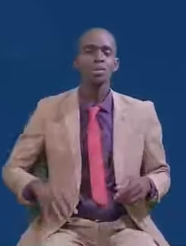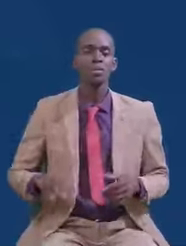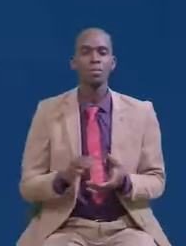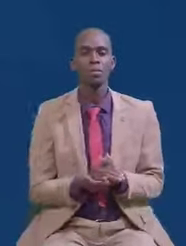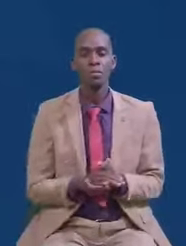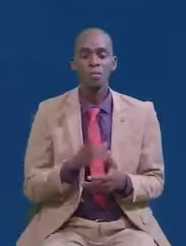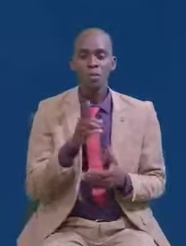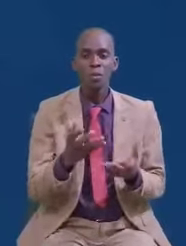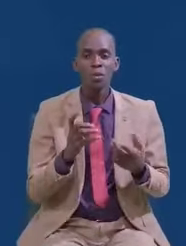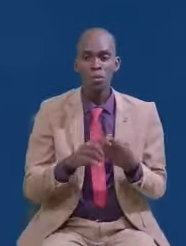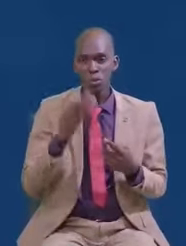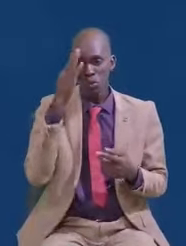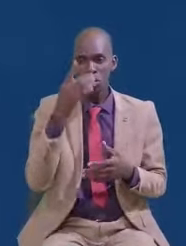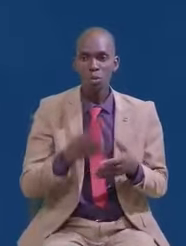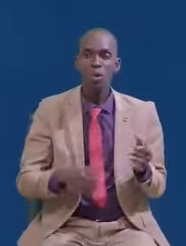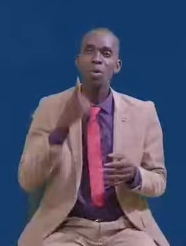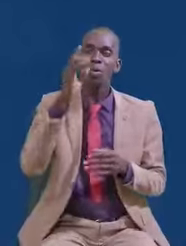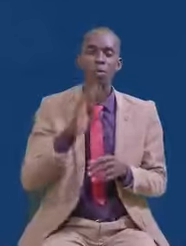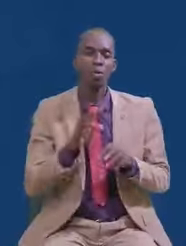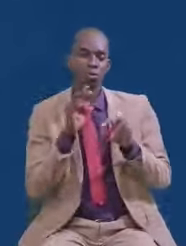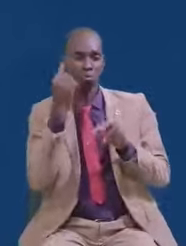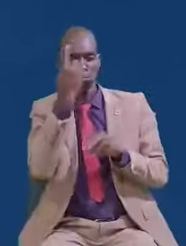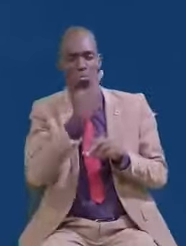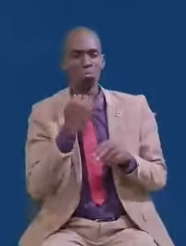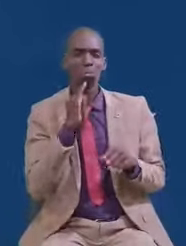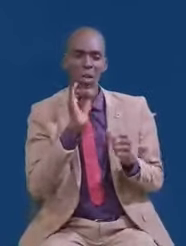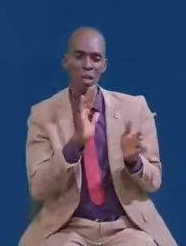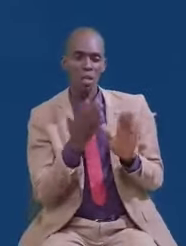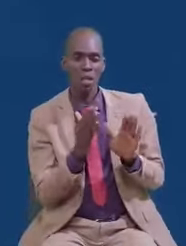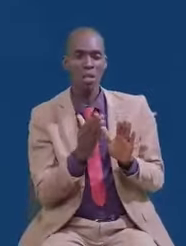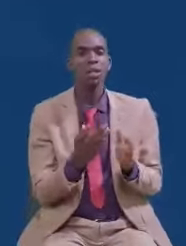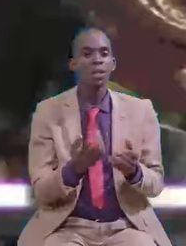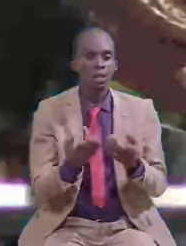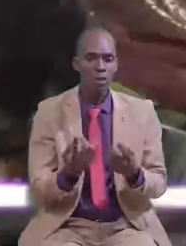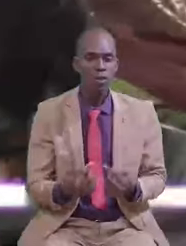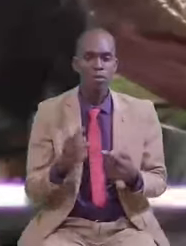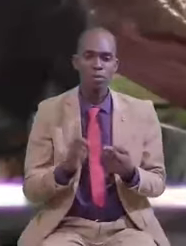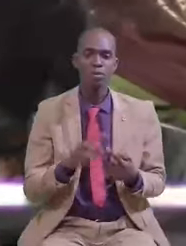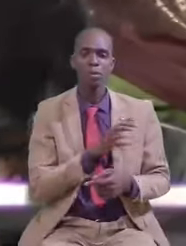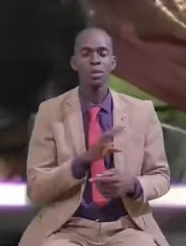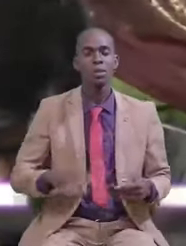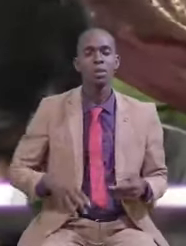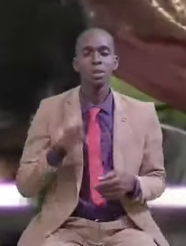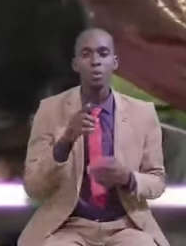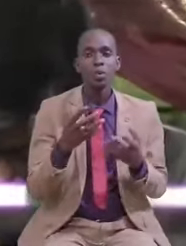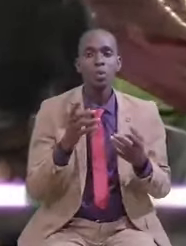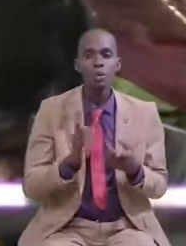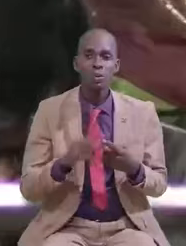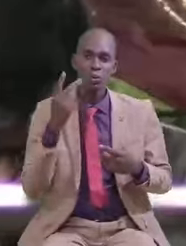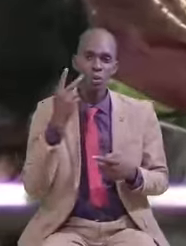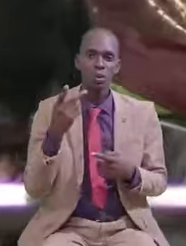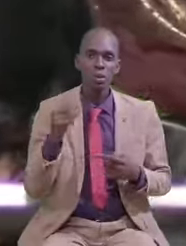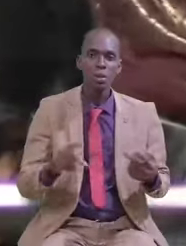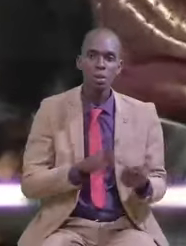Vous voulez connaître, vous voulez savoir à quoi ressemble Dieu. Venez à Christ. Vous voulez voir le